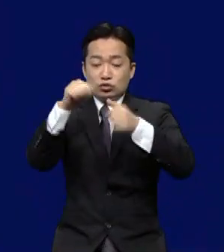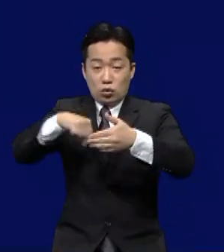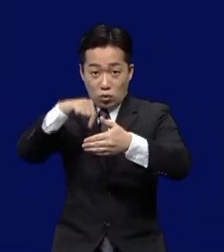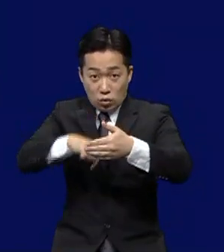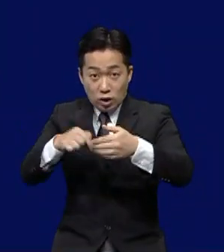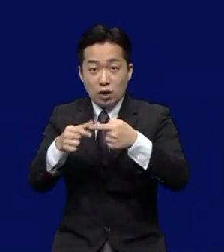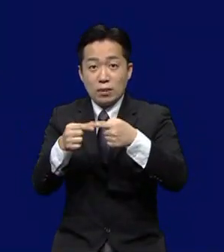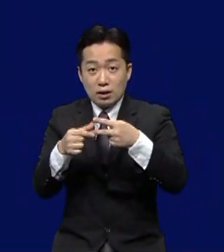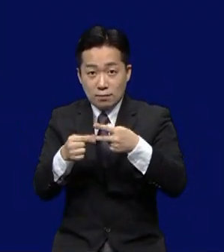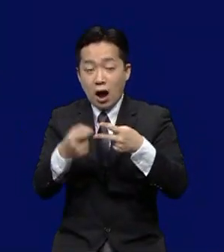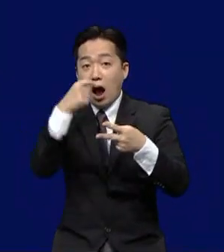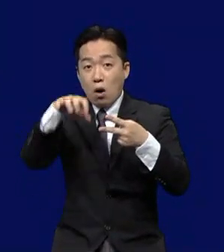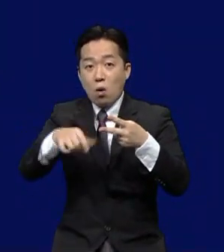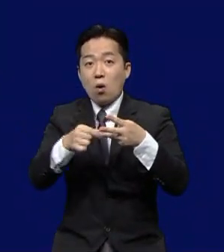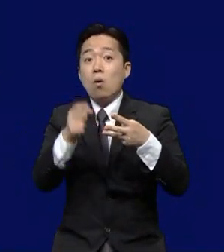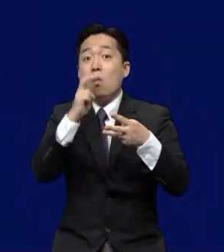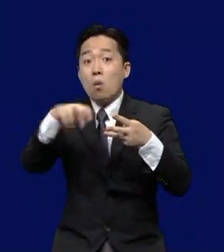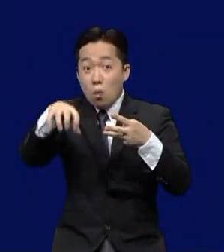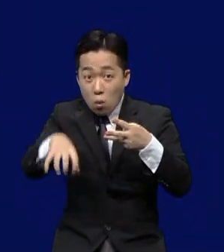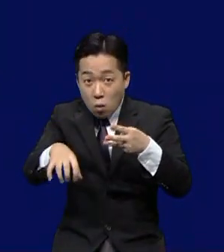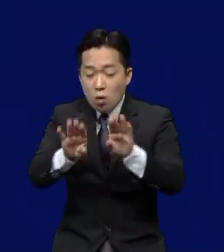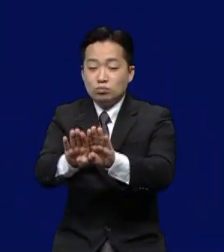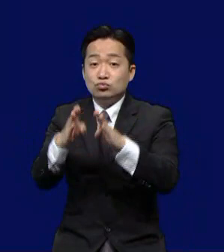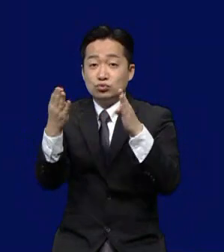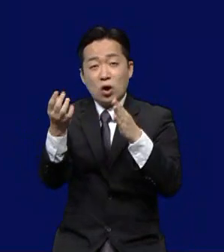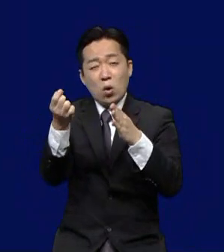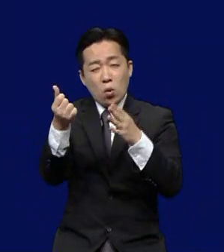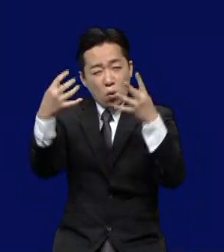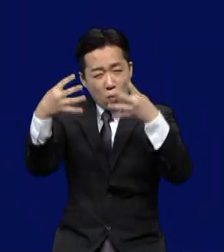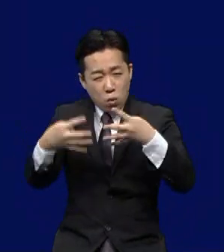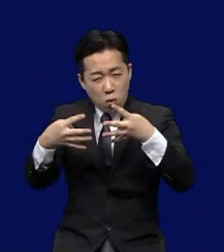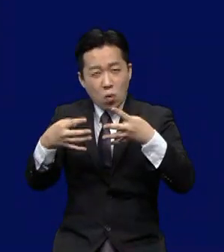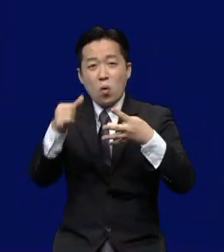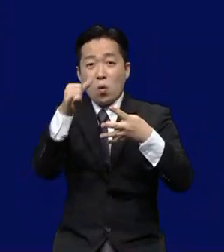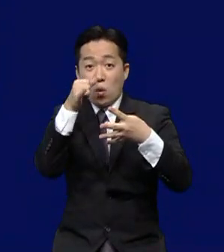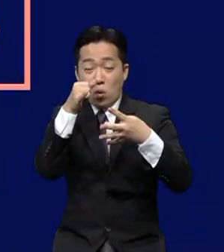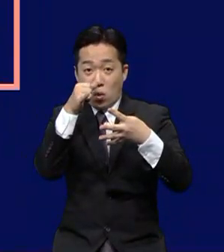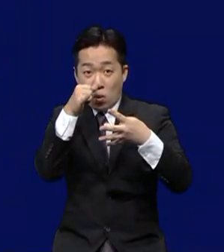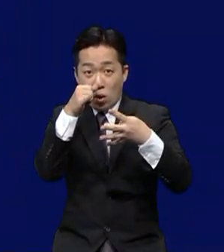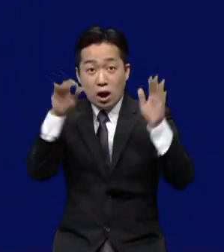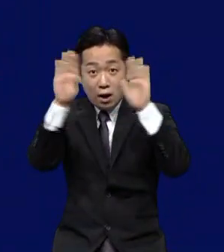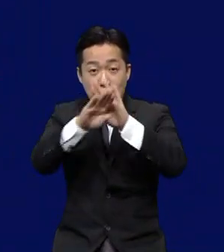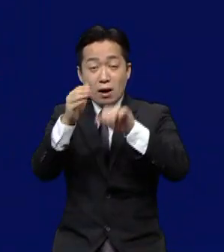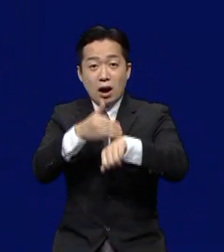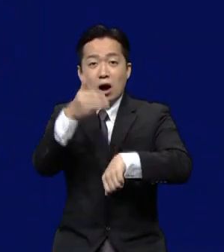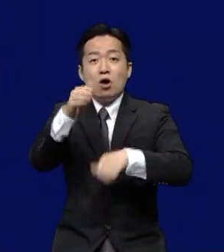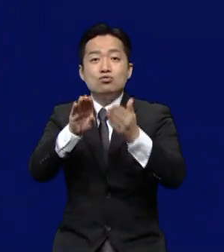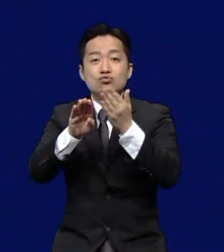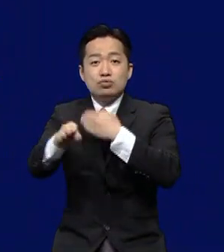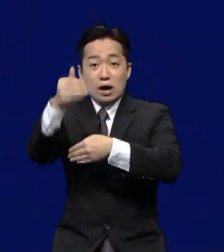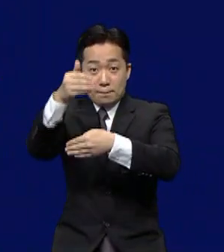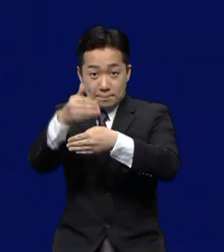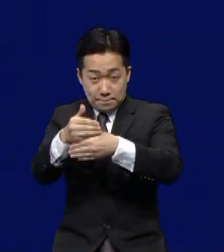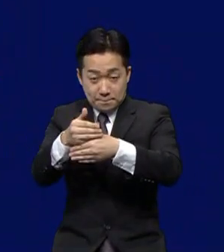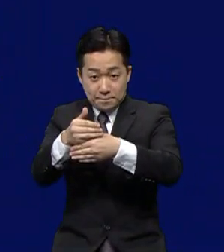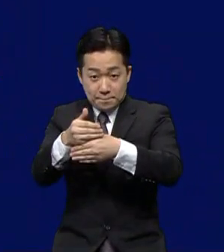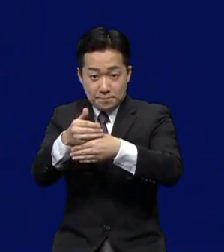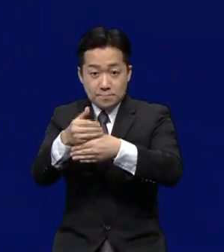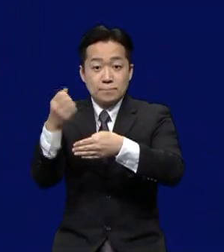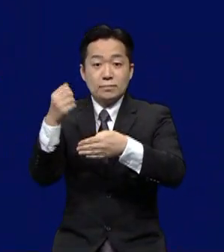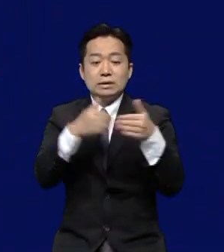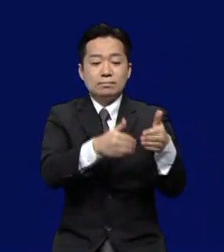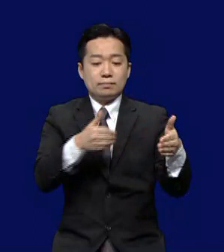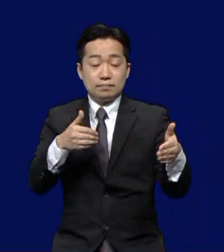학원, 노래연습장 등은 문을 여는데 조건이 붙습니다. 밤 9시 이후 문을 닫아야 하는 등